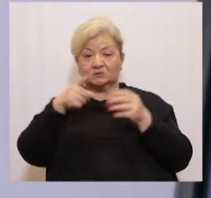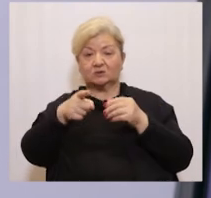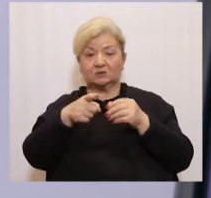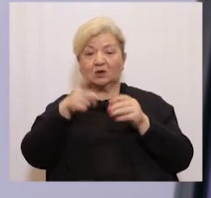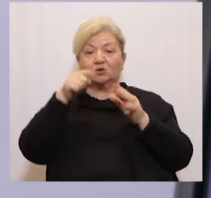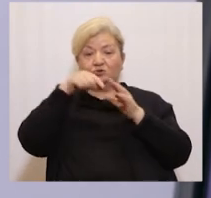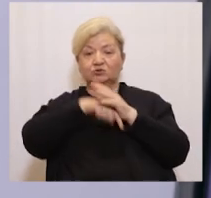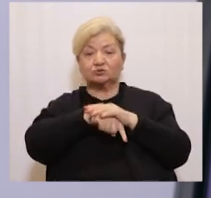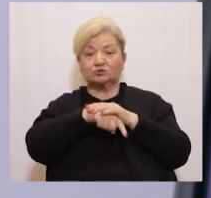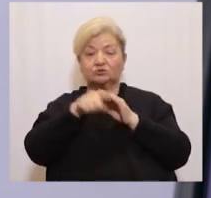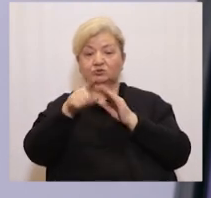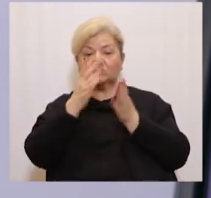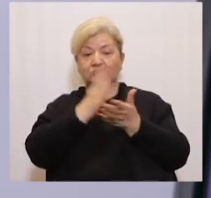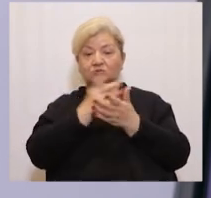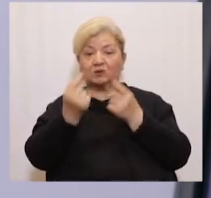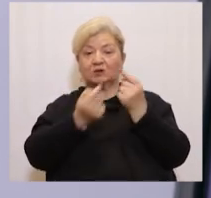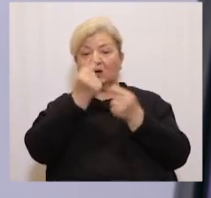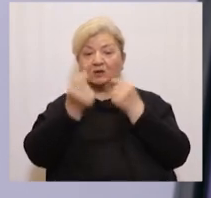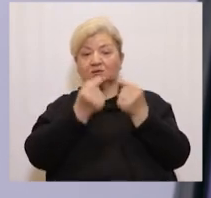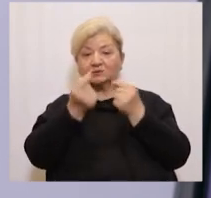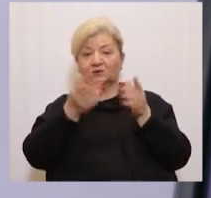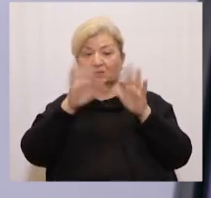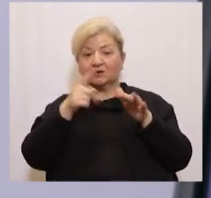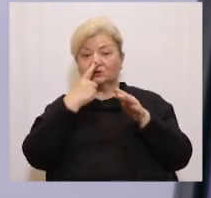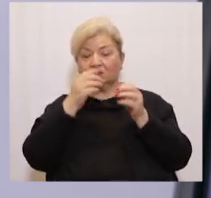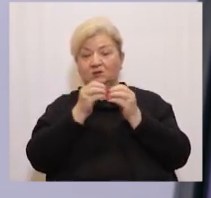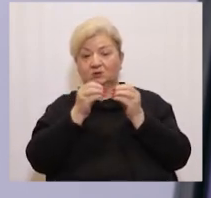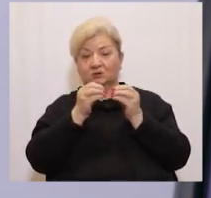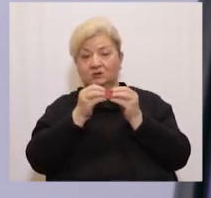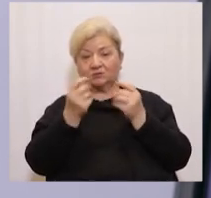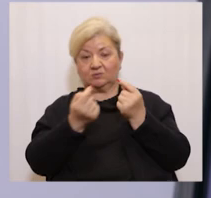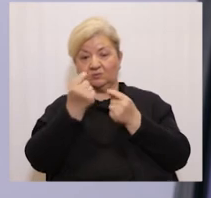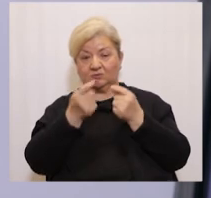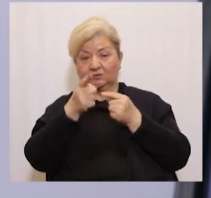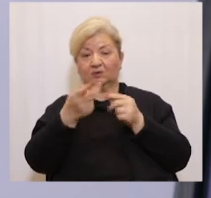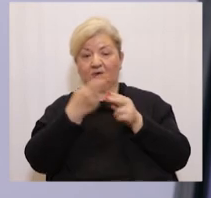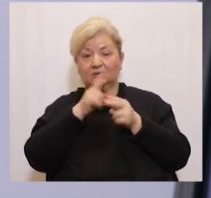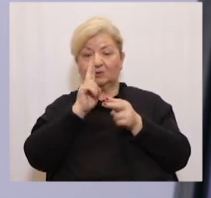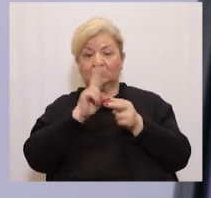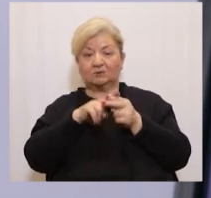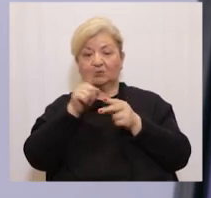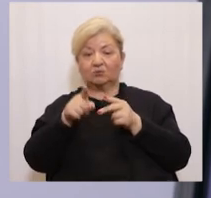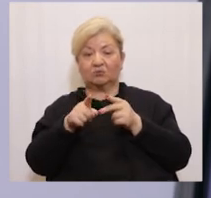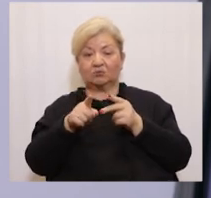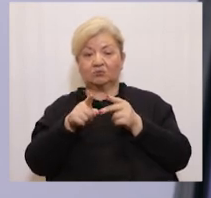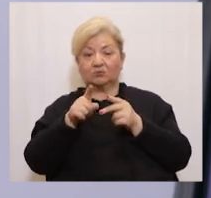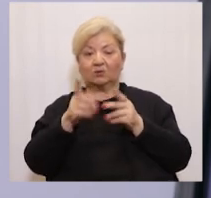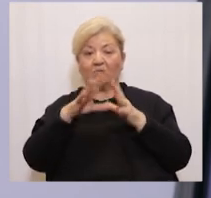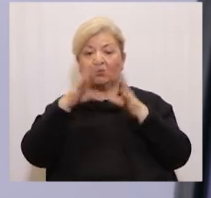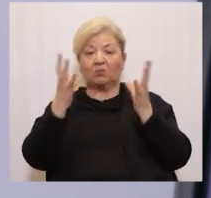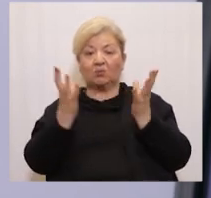რომ შიგნით თვითონ აი ეს ნაწილაკების რაოდენობა დარჩა იგივე, ხო? აქედან გამომდინარე, გამოდის